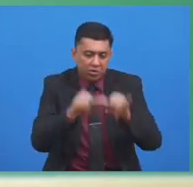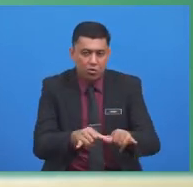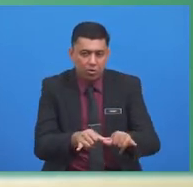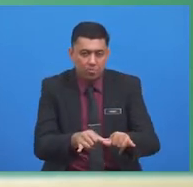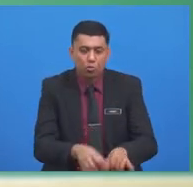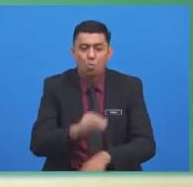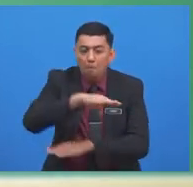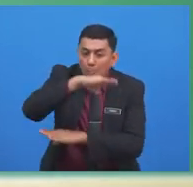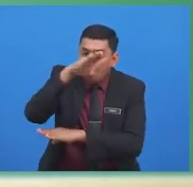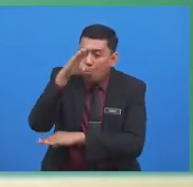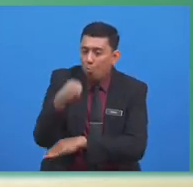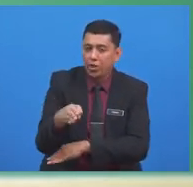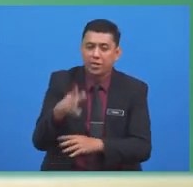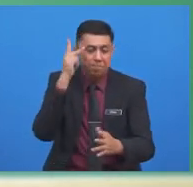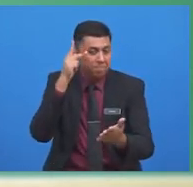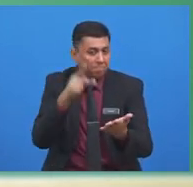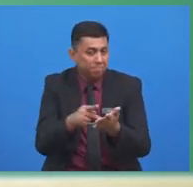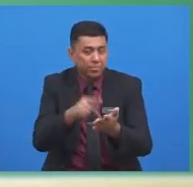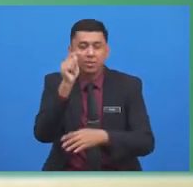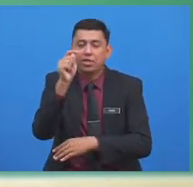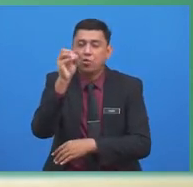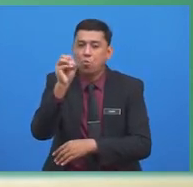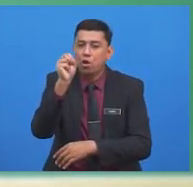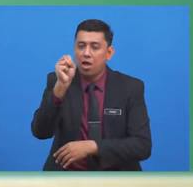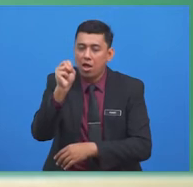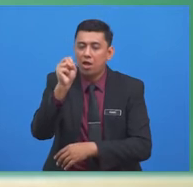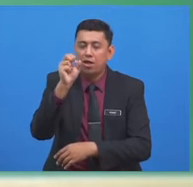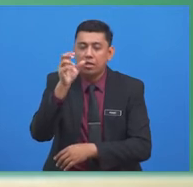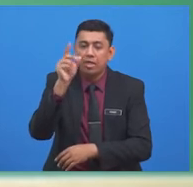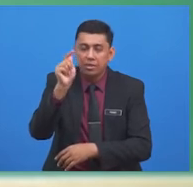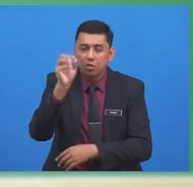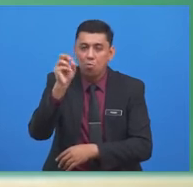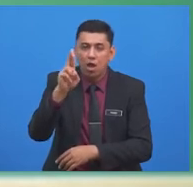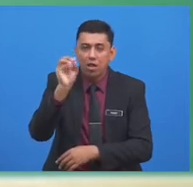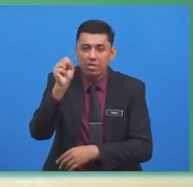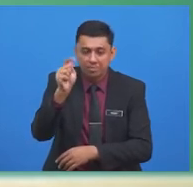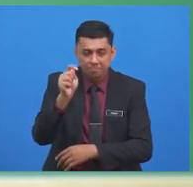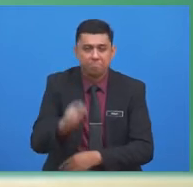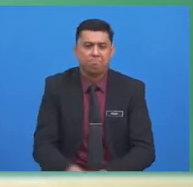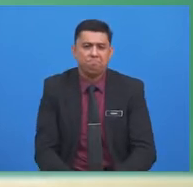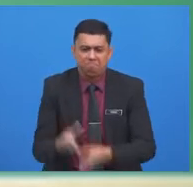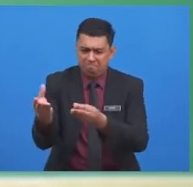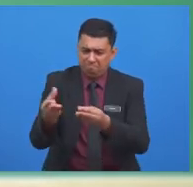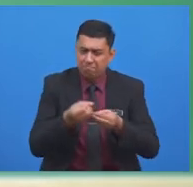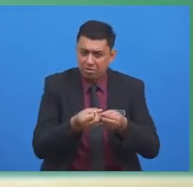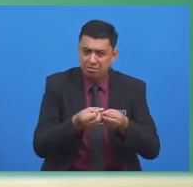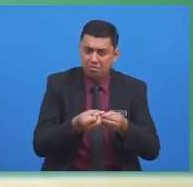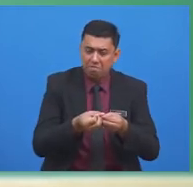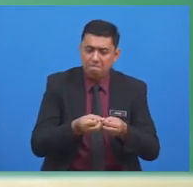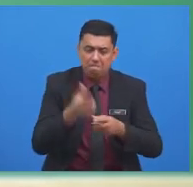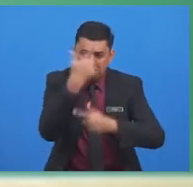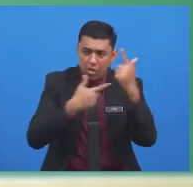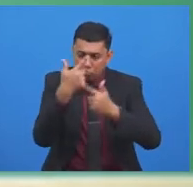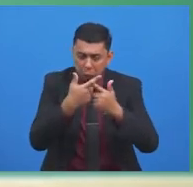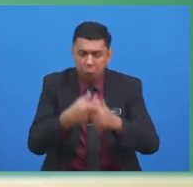bentuk bonjolan dikenali sebagai tos yang sesuai untuk dijadikan tarikan kepada pelancong.